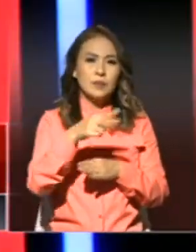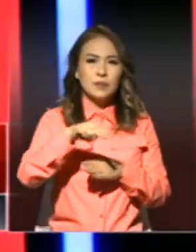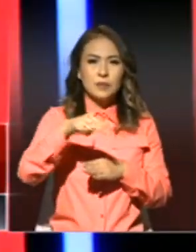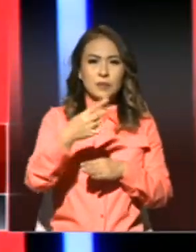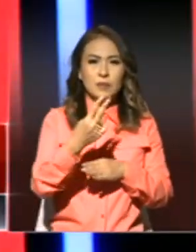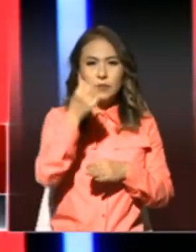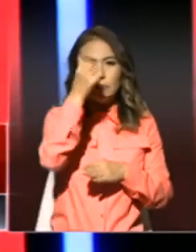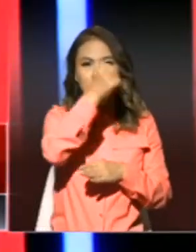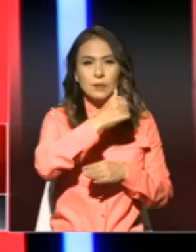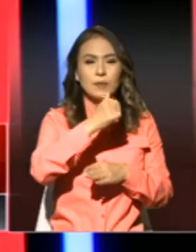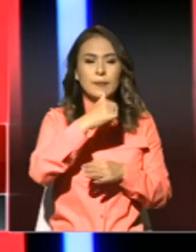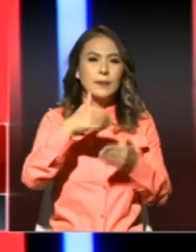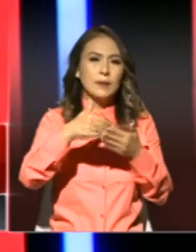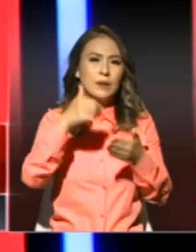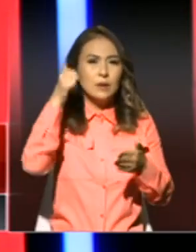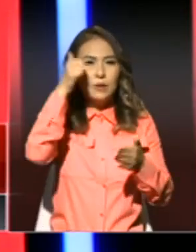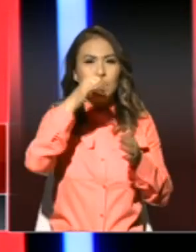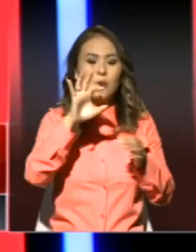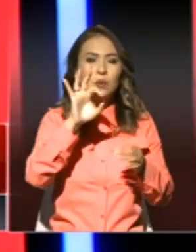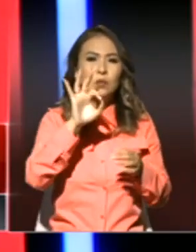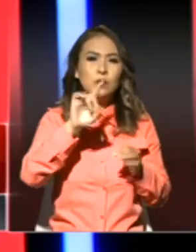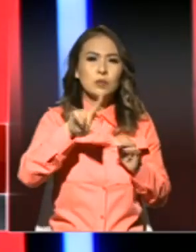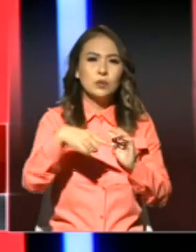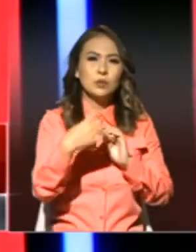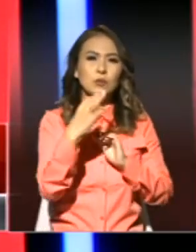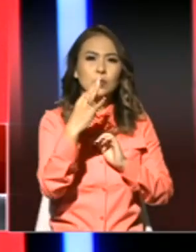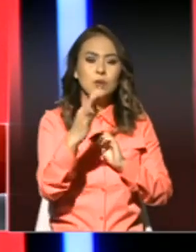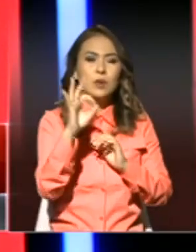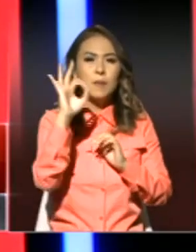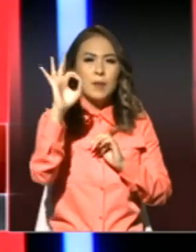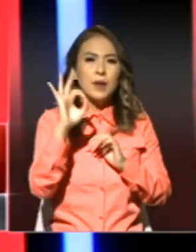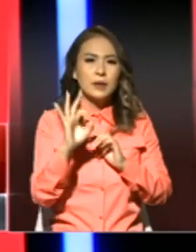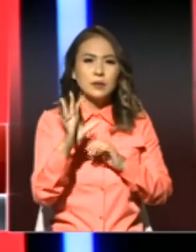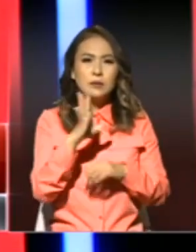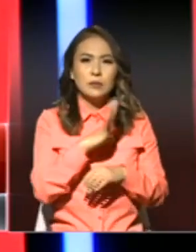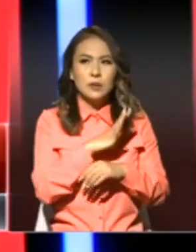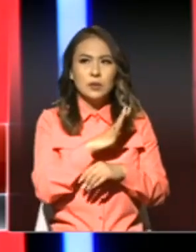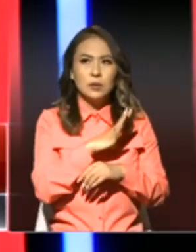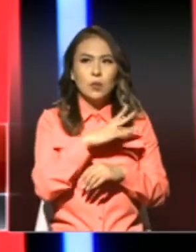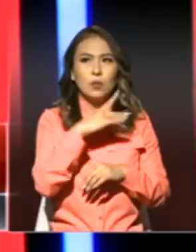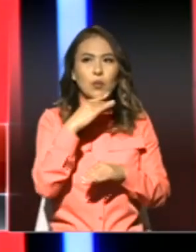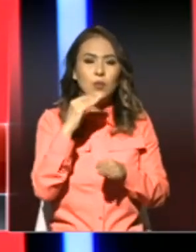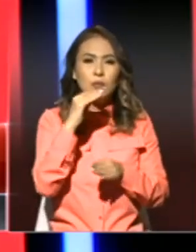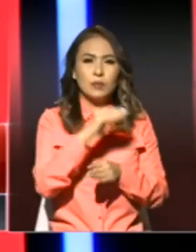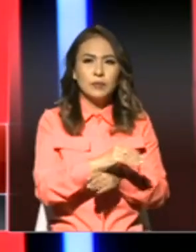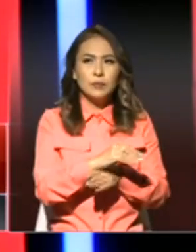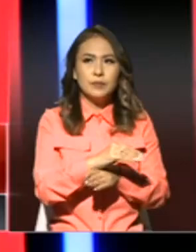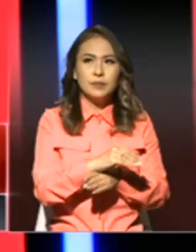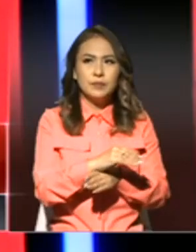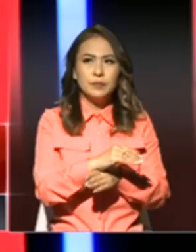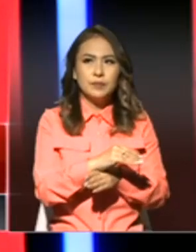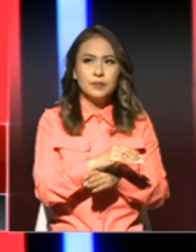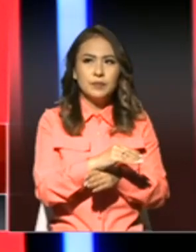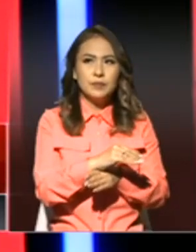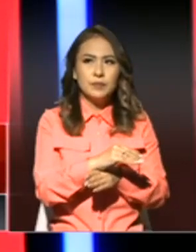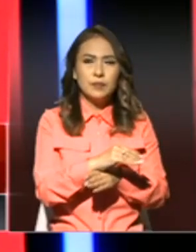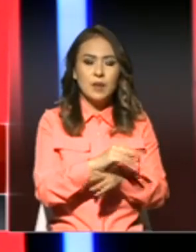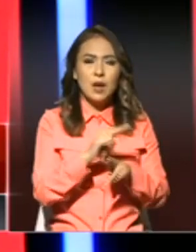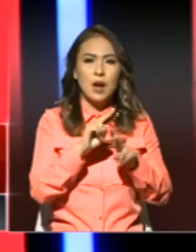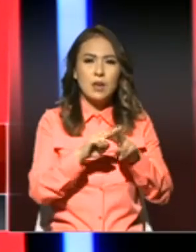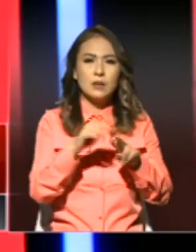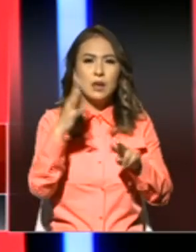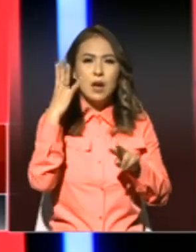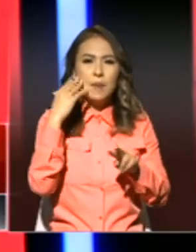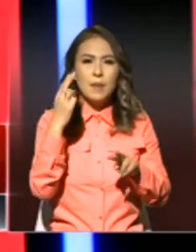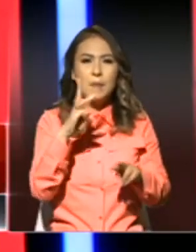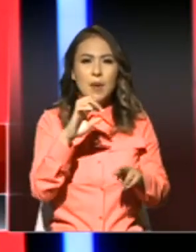біз биылғы жыл 0.09%-ға артқан екен, оның қуанатын нәрсесі 0.09%-ға. Мына Астана, Алматы,